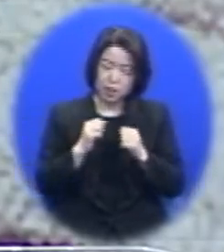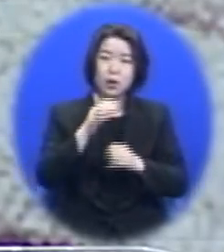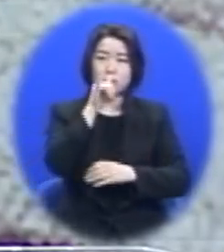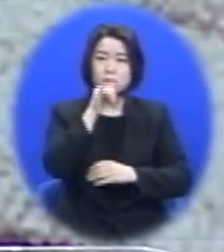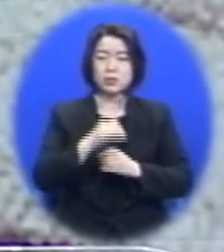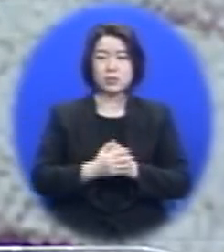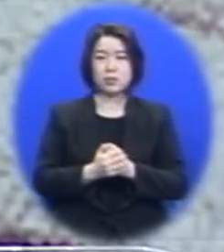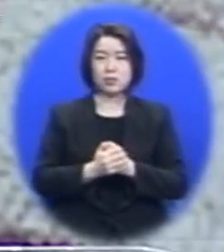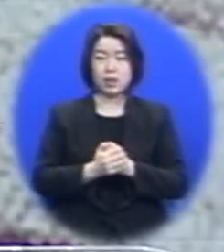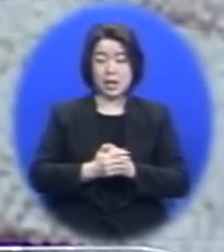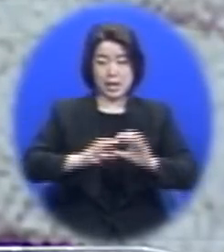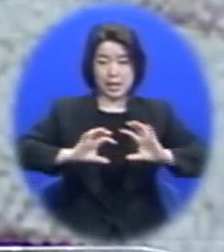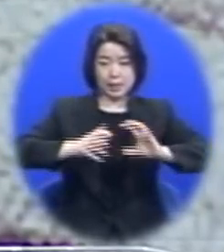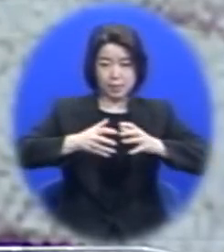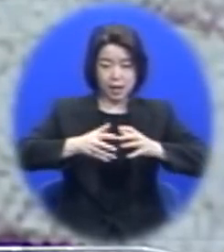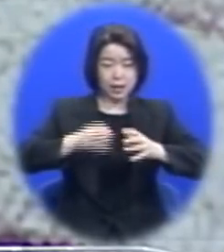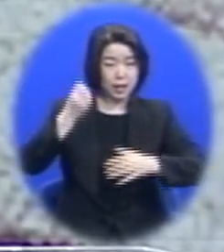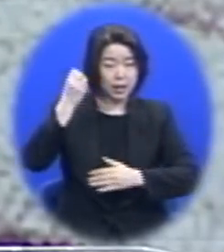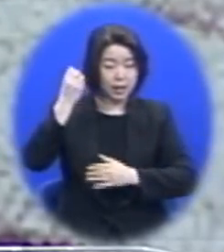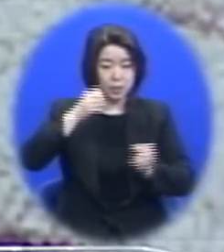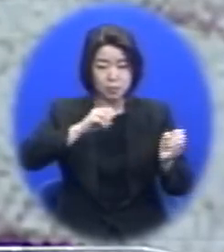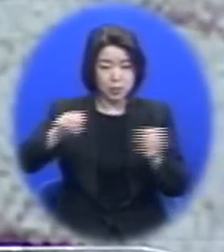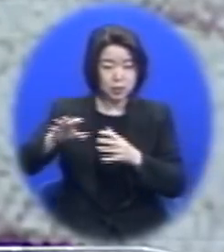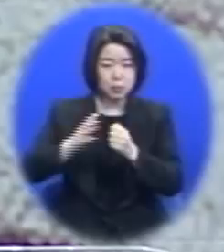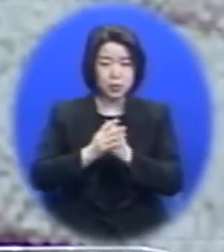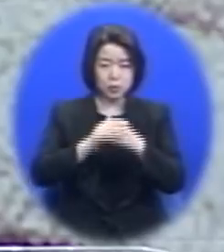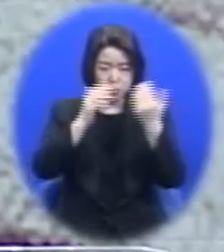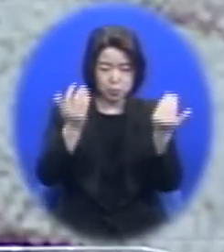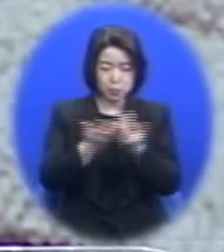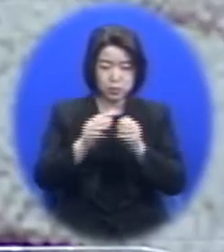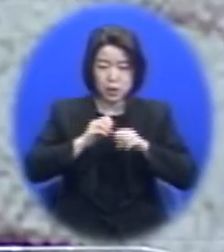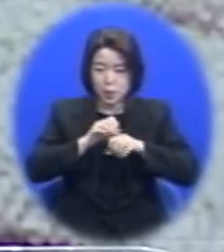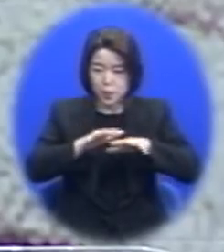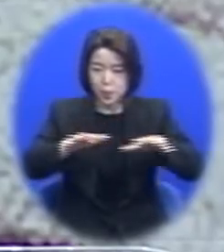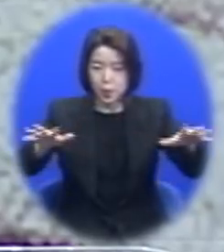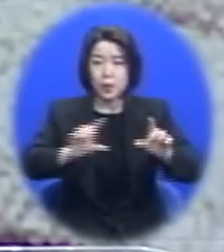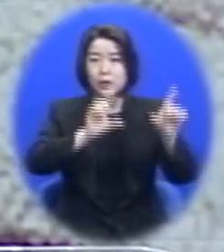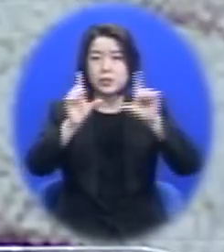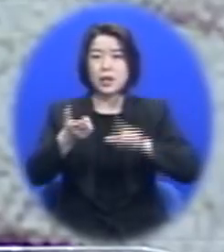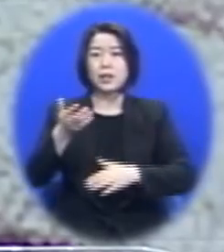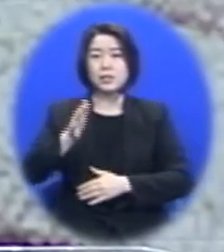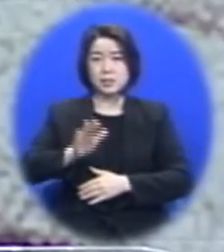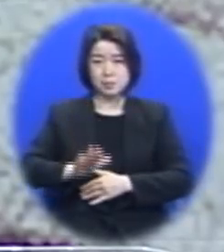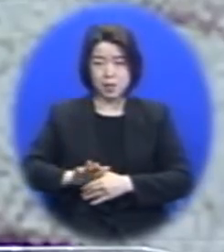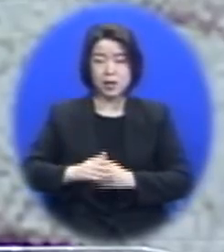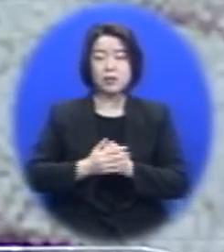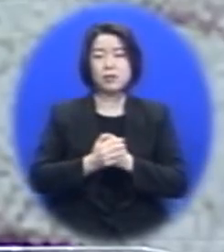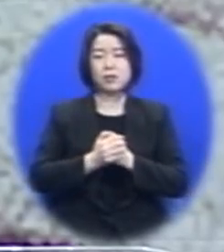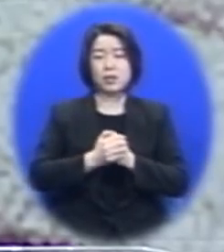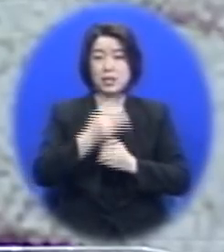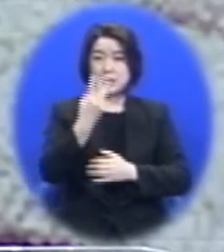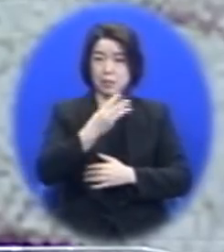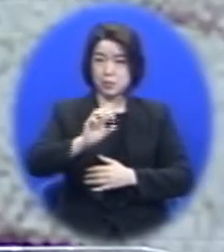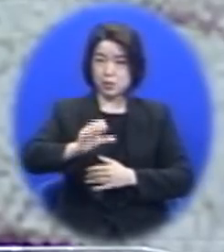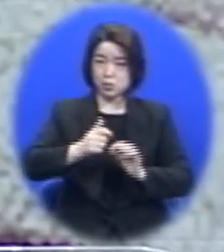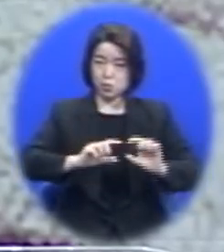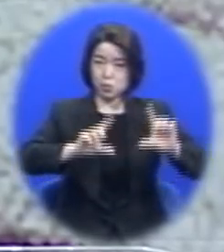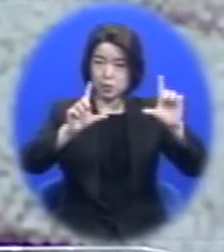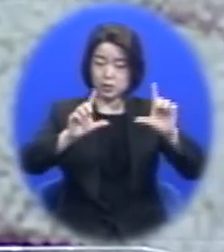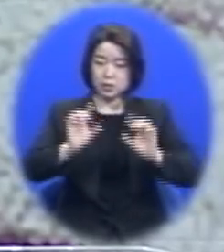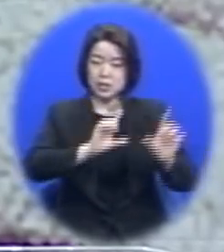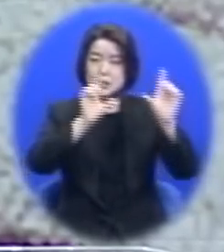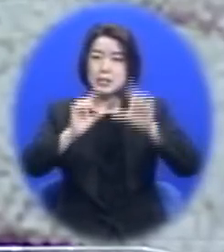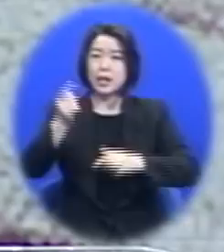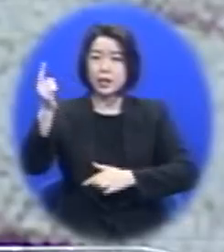전세계에 유대인들이 다 흩어져 살았지만 3500 넘는 세월을 지나오면서 까지 지켰던